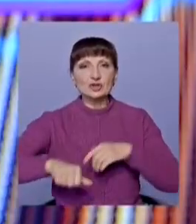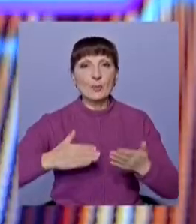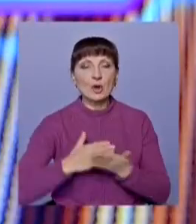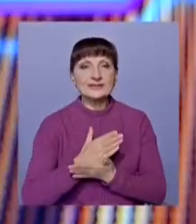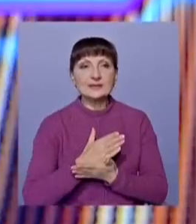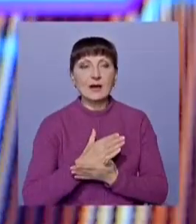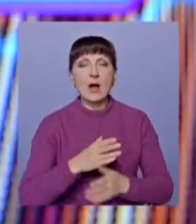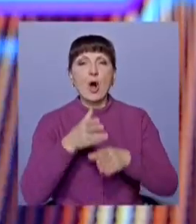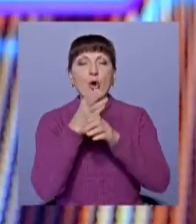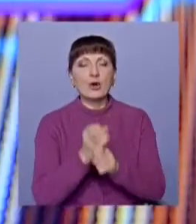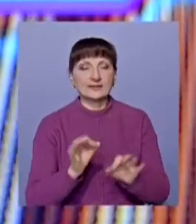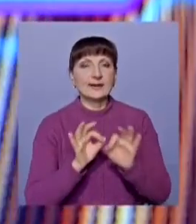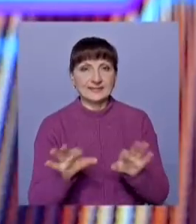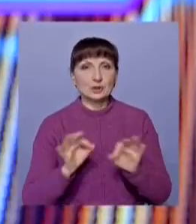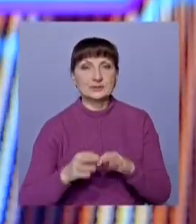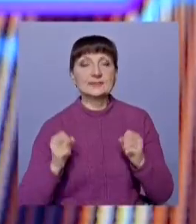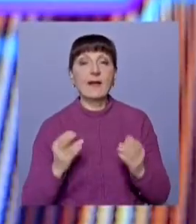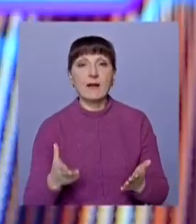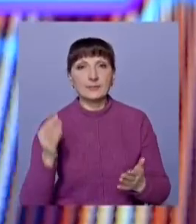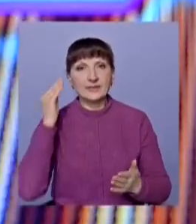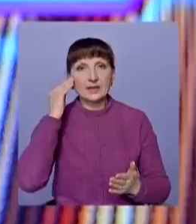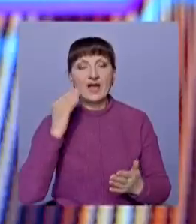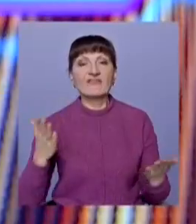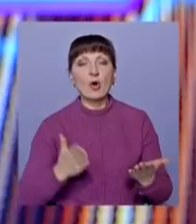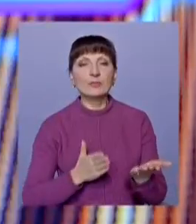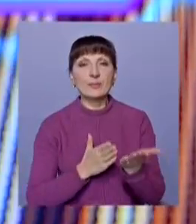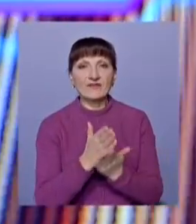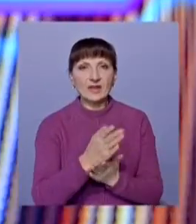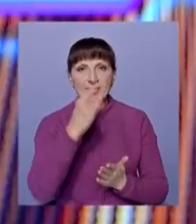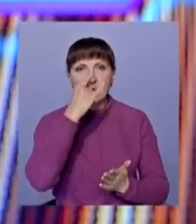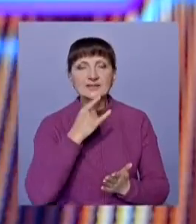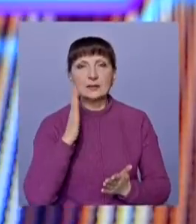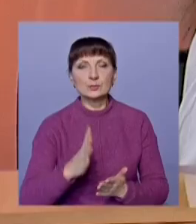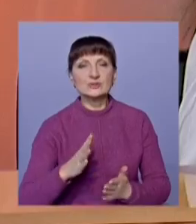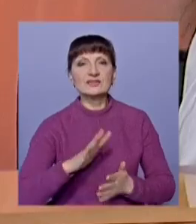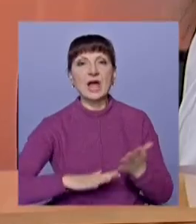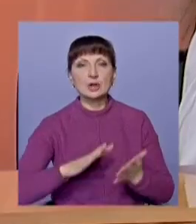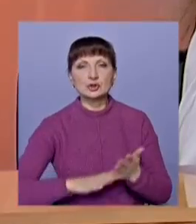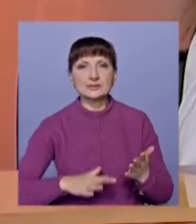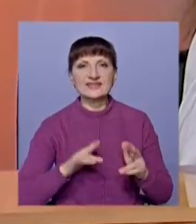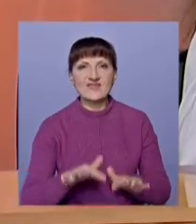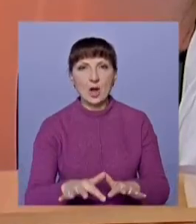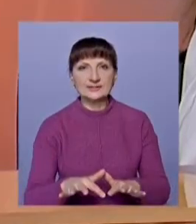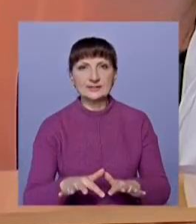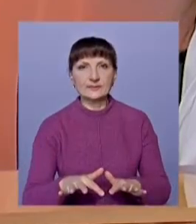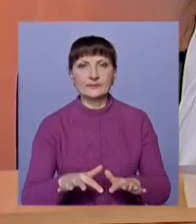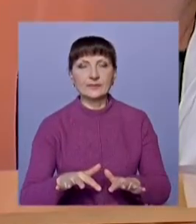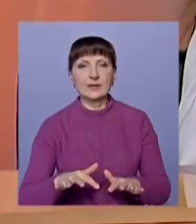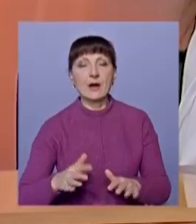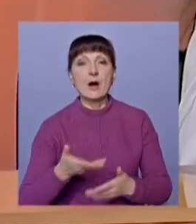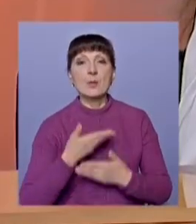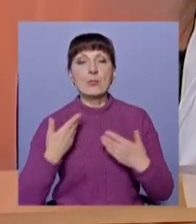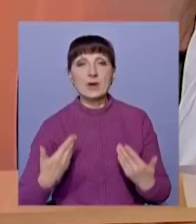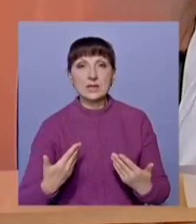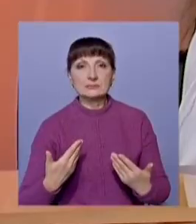да, охарактеризовать эту самую внешнюю политику? В каком направлении мы будем двигаться? О чем говорил президент? Здесь мы опять-таки, мы еще раз подчеркиваем, что мы